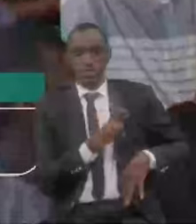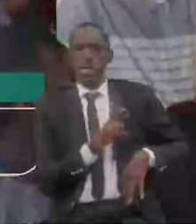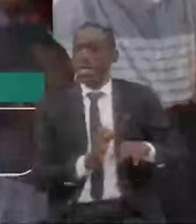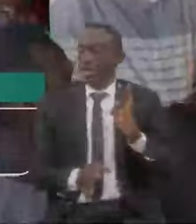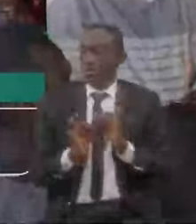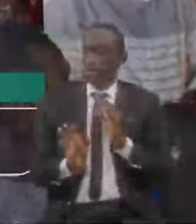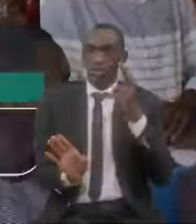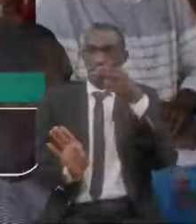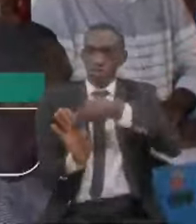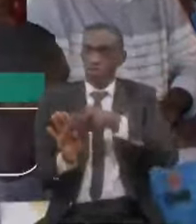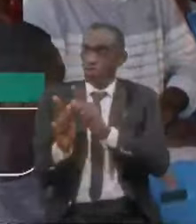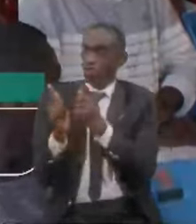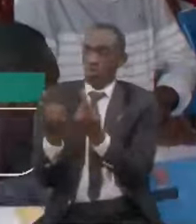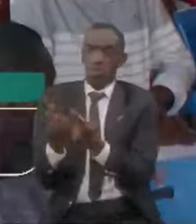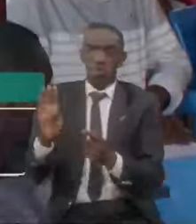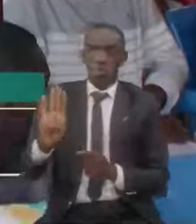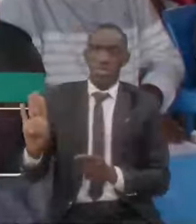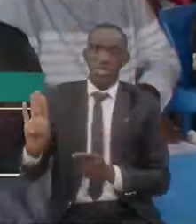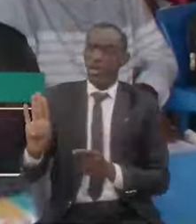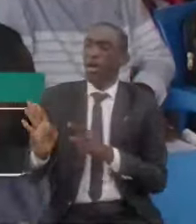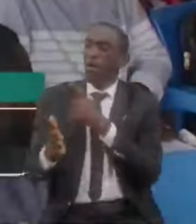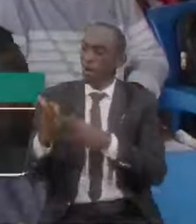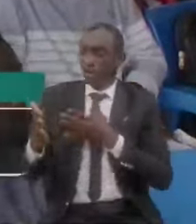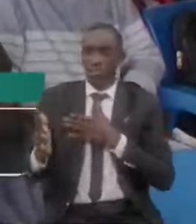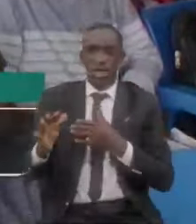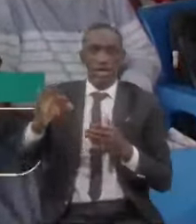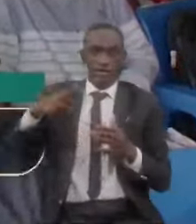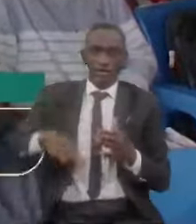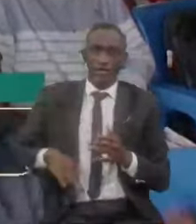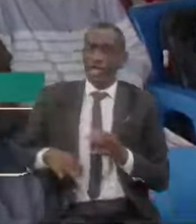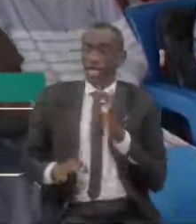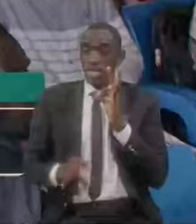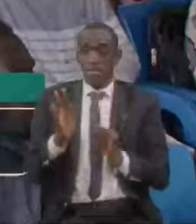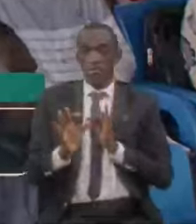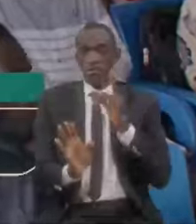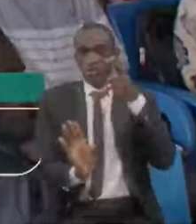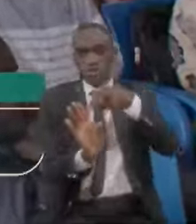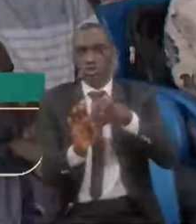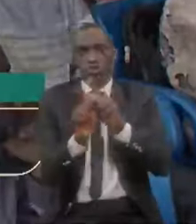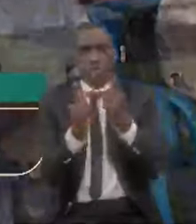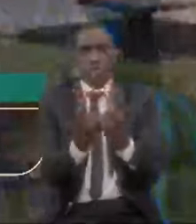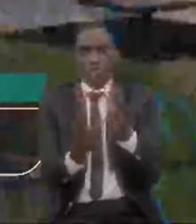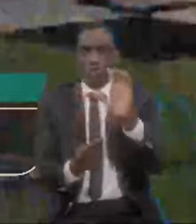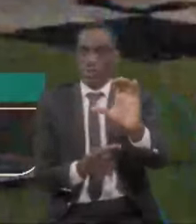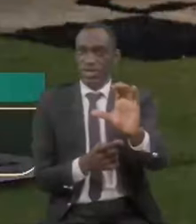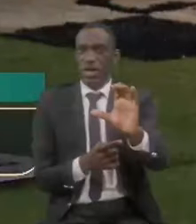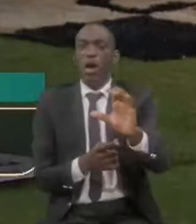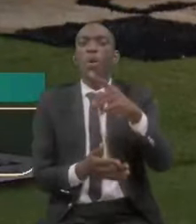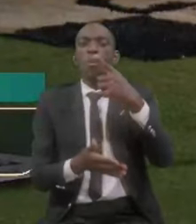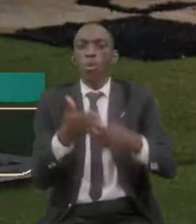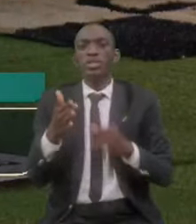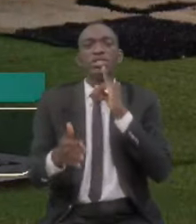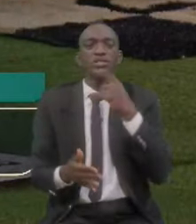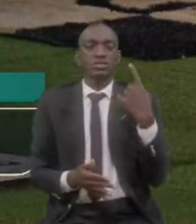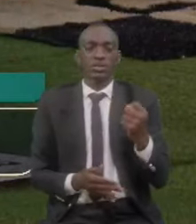B, quel est l'avantage? Si je me joins au groupe C, quel est